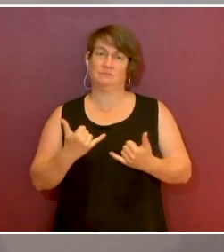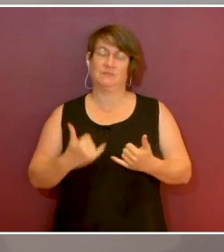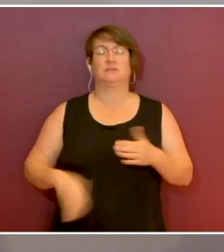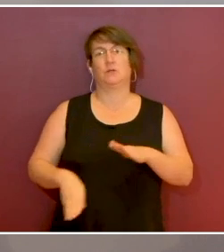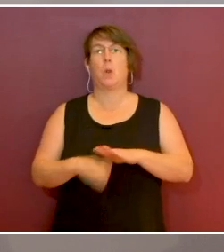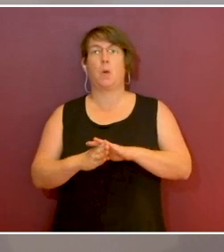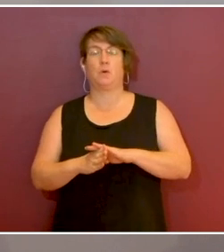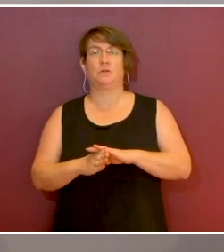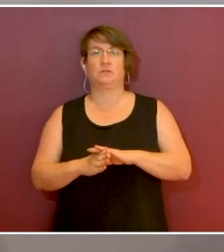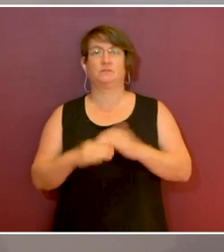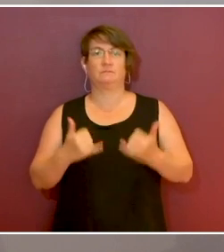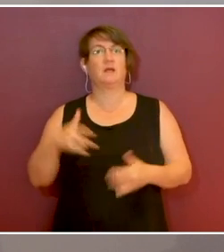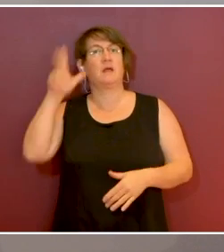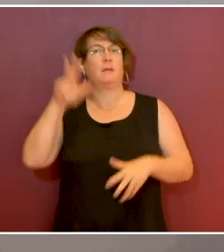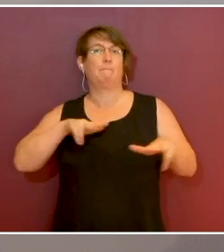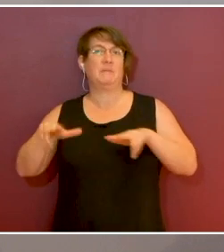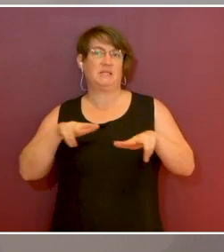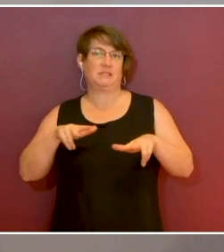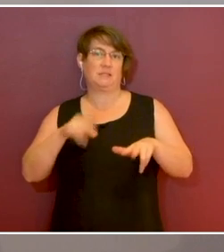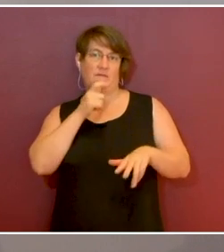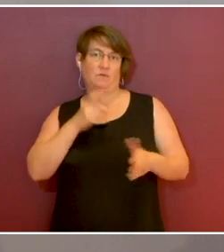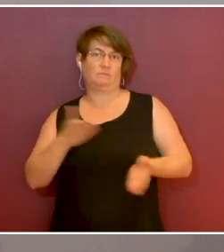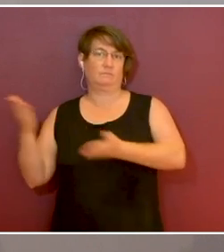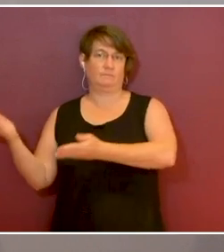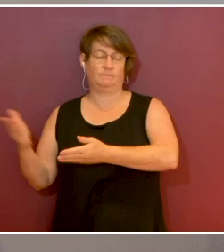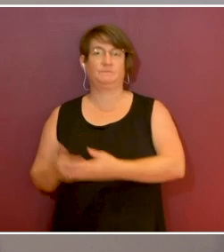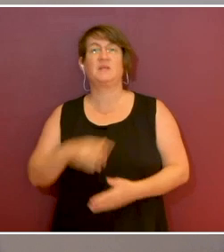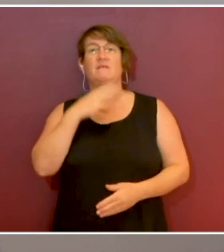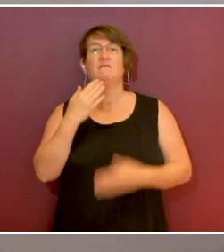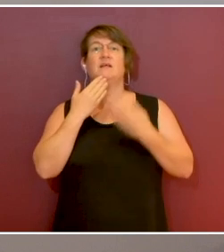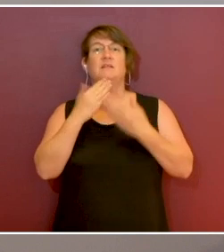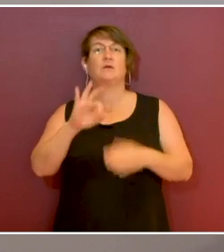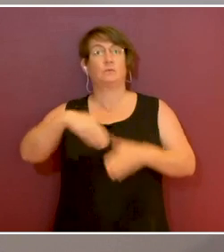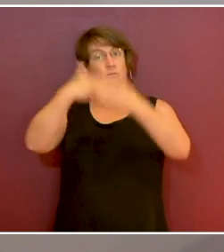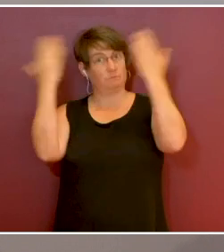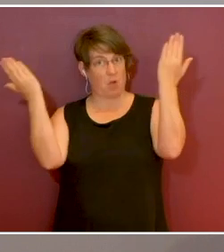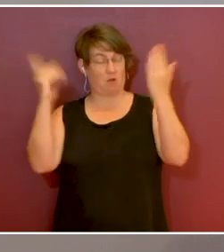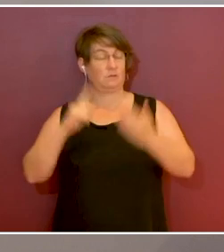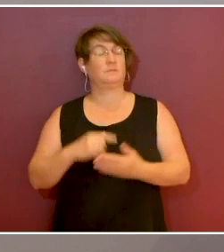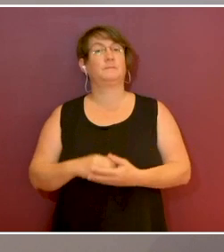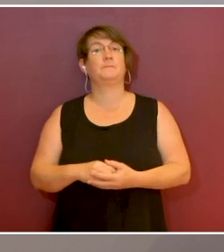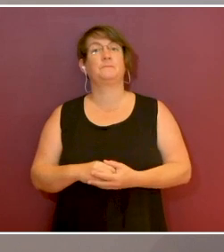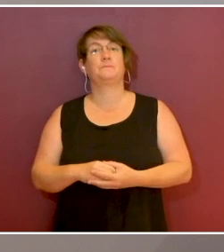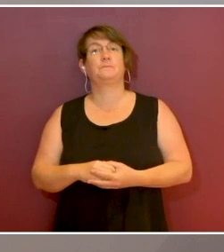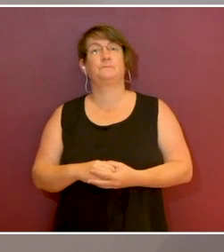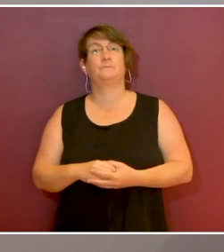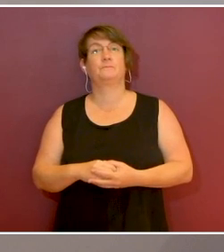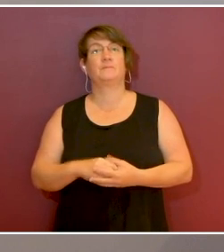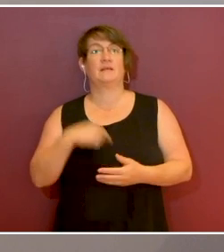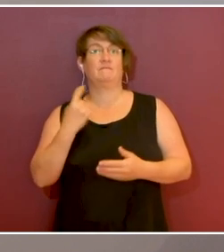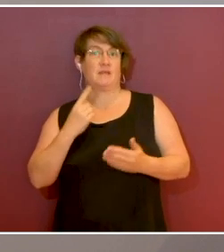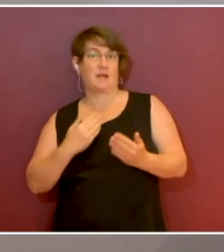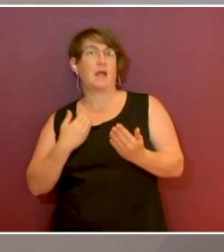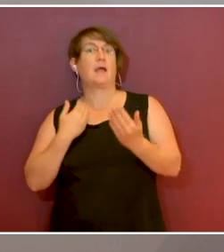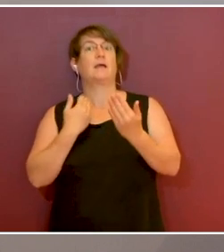übergebe das Wort an Herrn Minister. Ja, vielen Dank. Guten Morgen auch meinerseits. Wir werden Ihnen insofern entgegenkommen, als dass